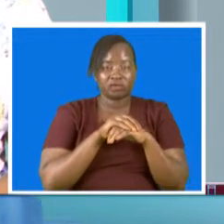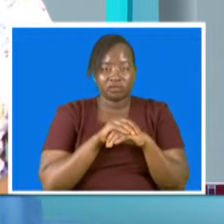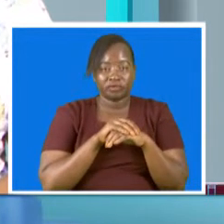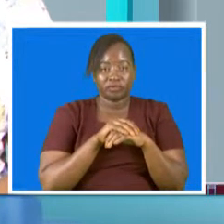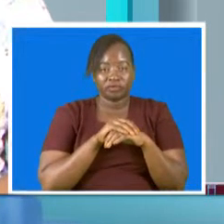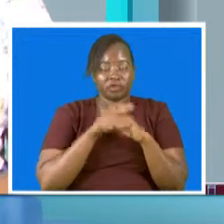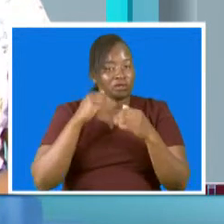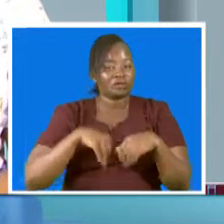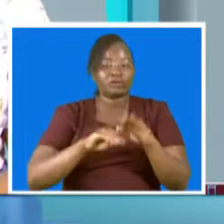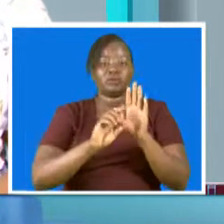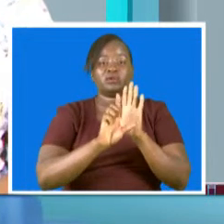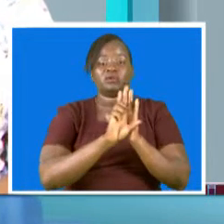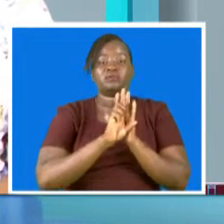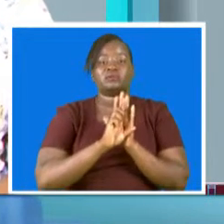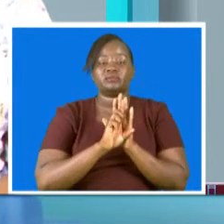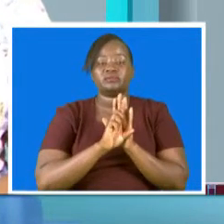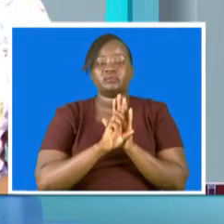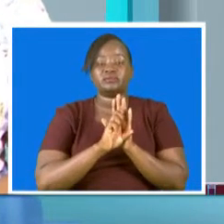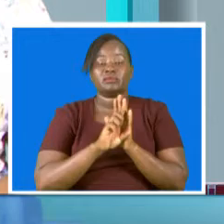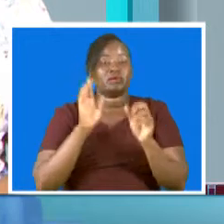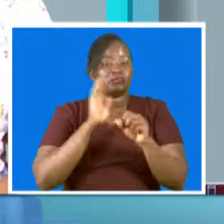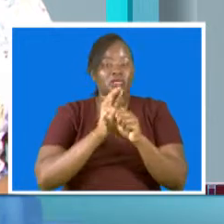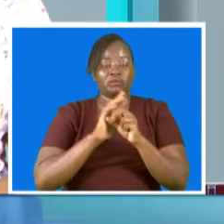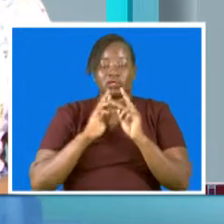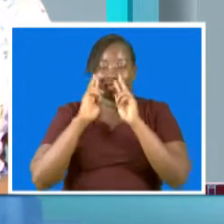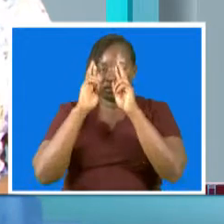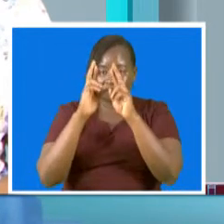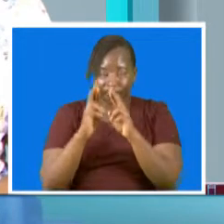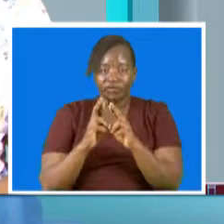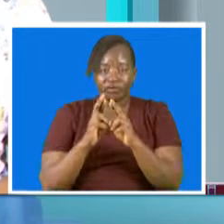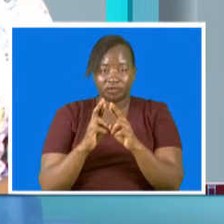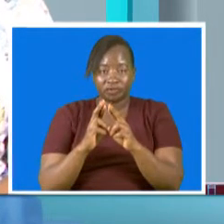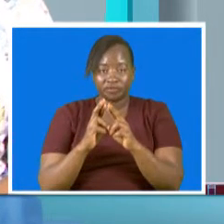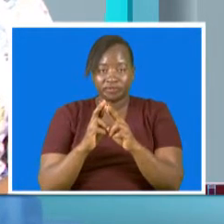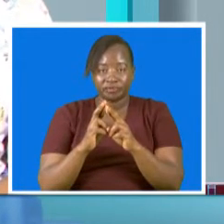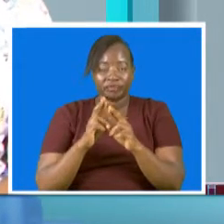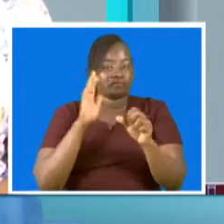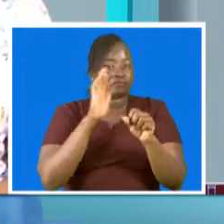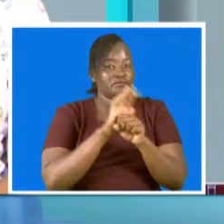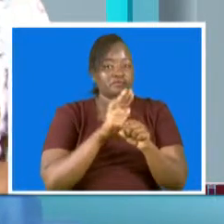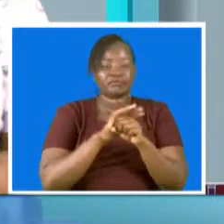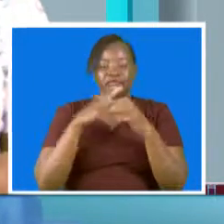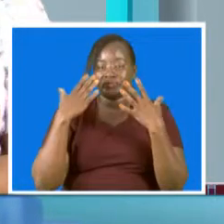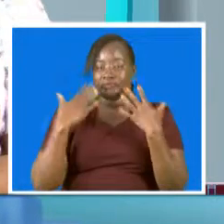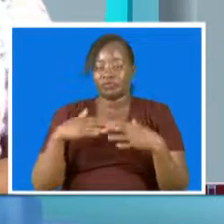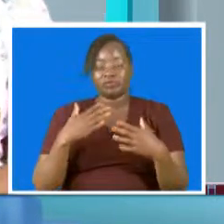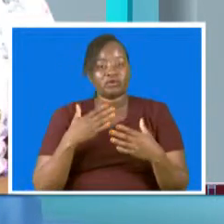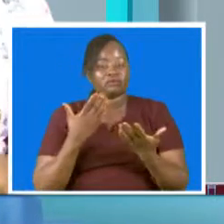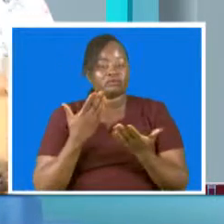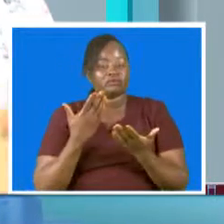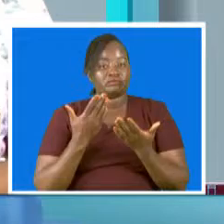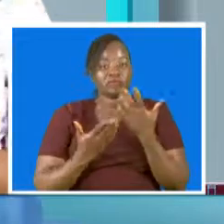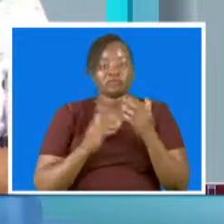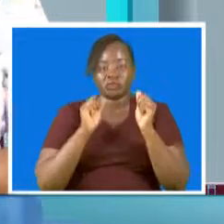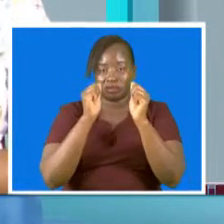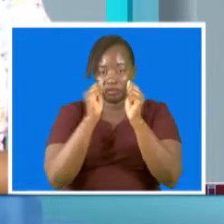akorwo agitacokirio makinya ta macio akorwo report nyingi ni irita koragwo ikihurwo kogwo ni andu ingi makoragwo ino no estimation ni ino